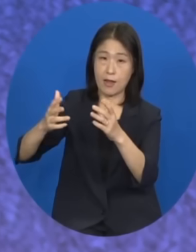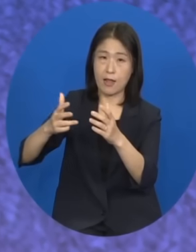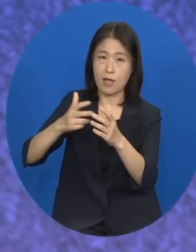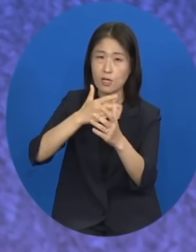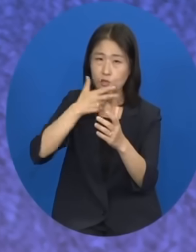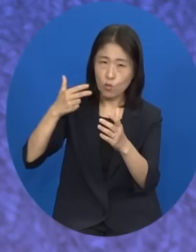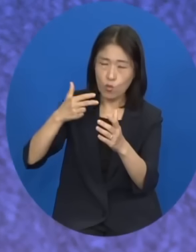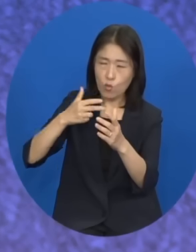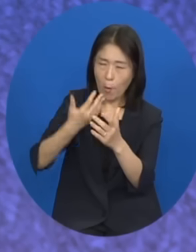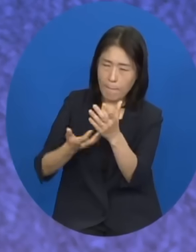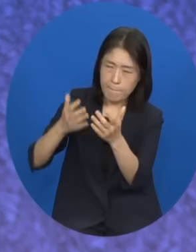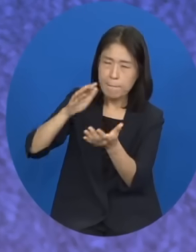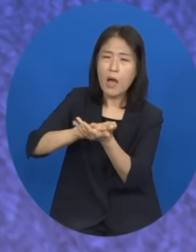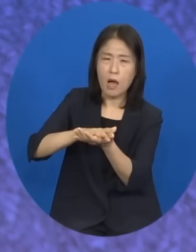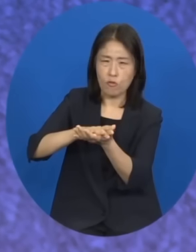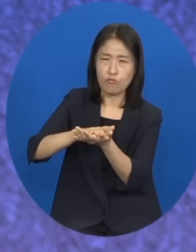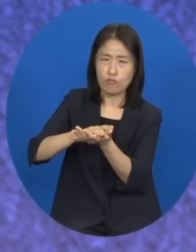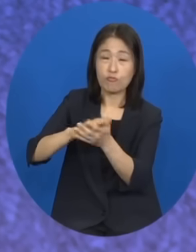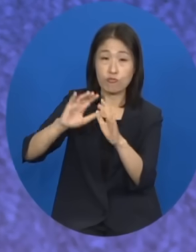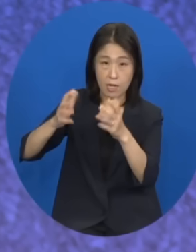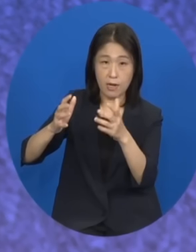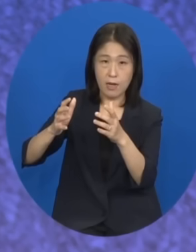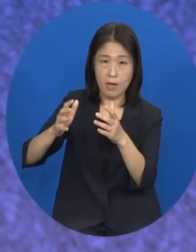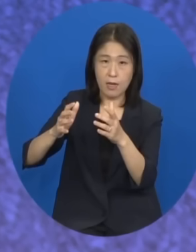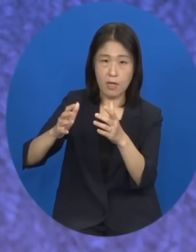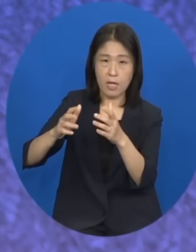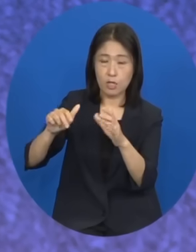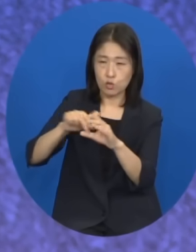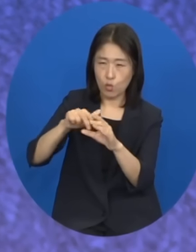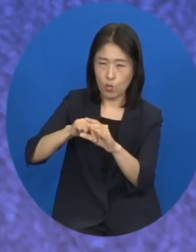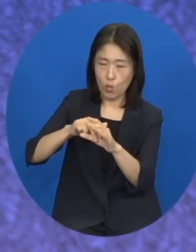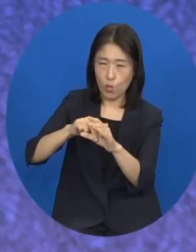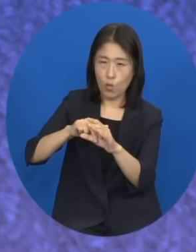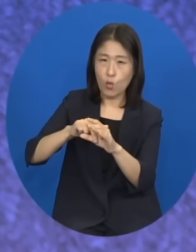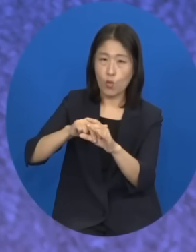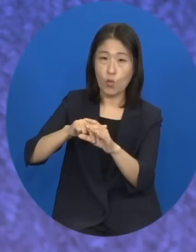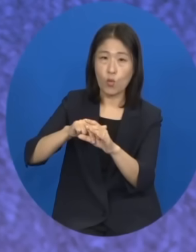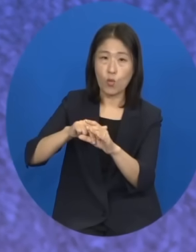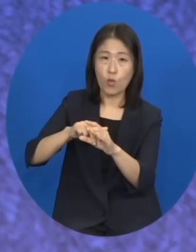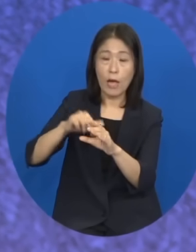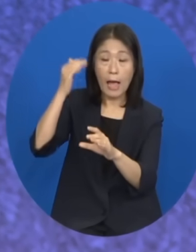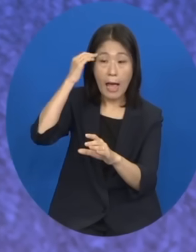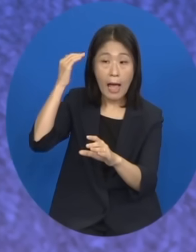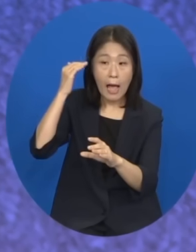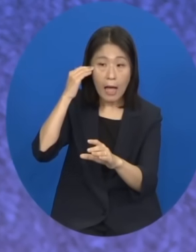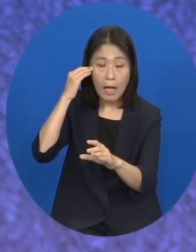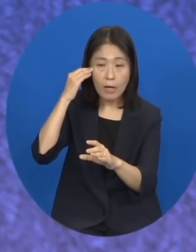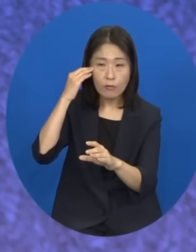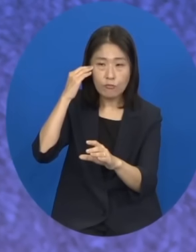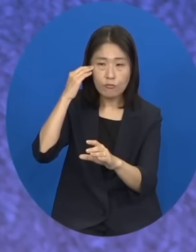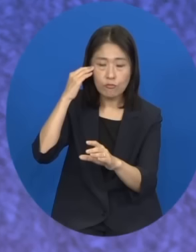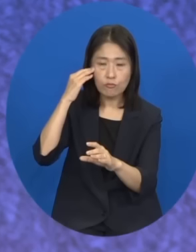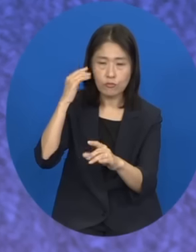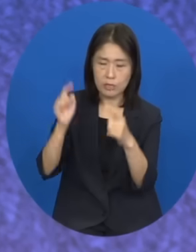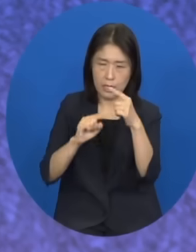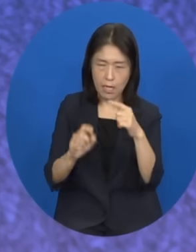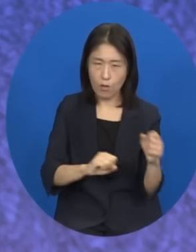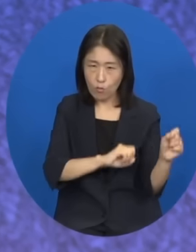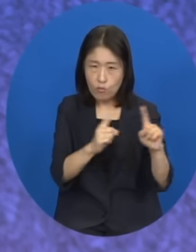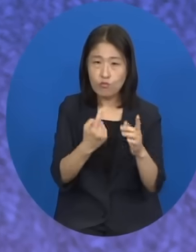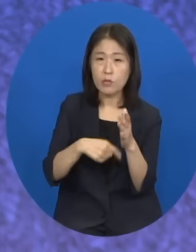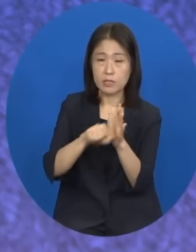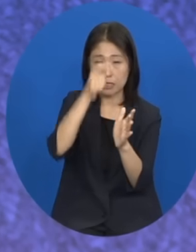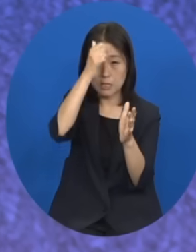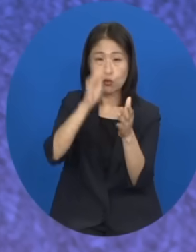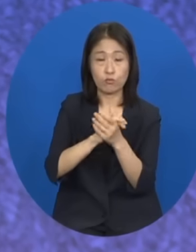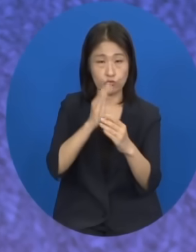영적 대각성이 일어났던 나라입니다. 우리나라의 영적 대각성을 위하여 기도하는 중에 영국에